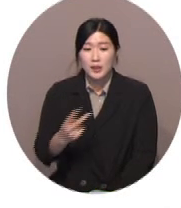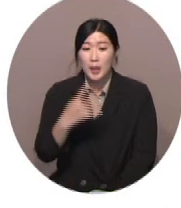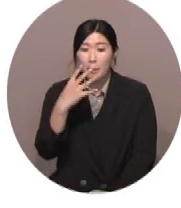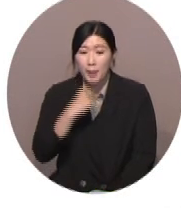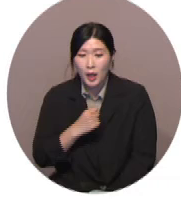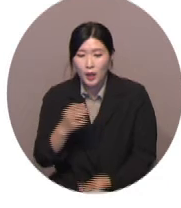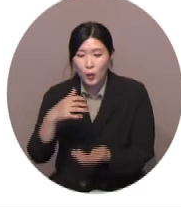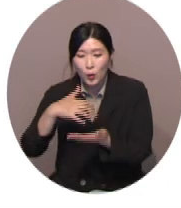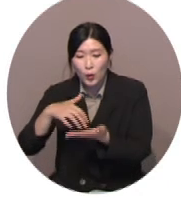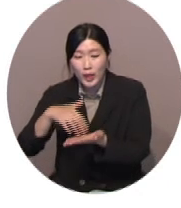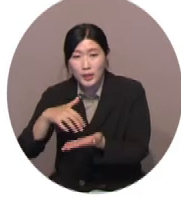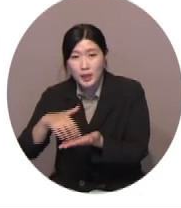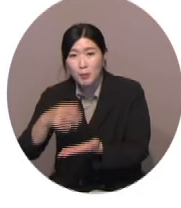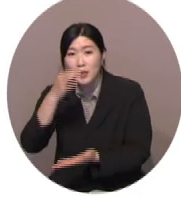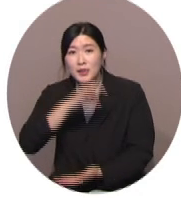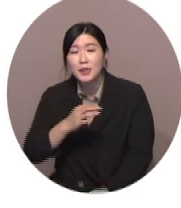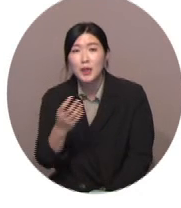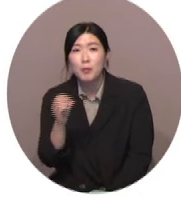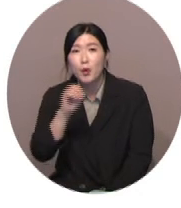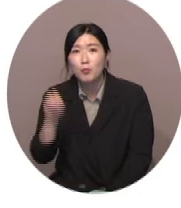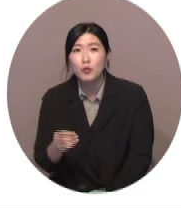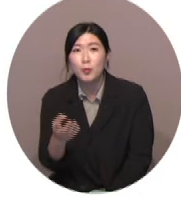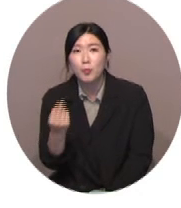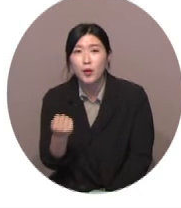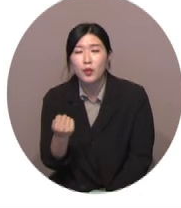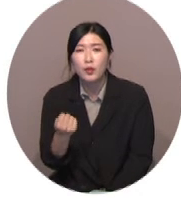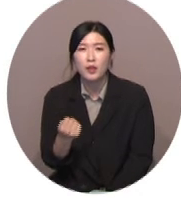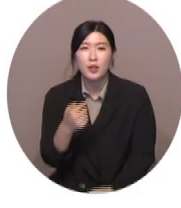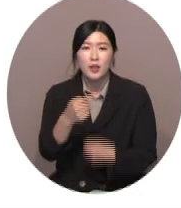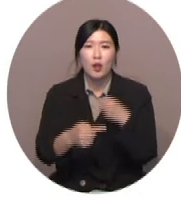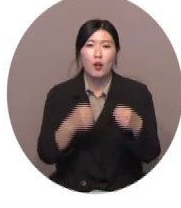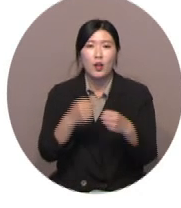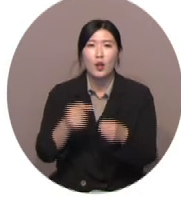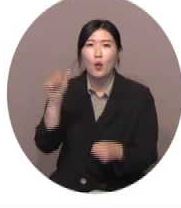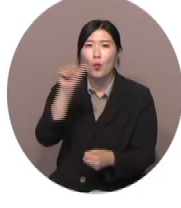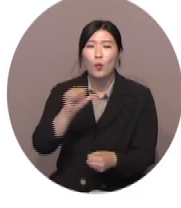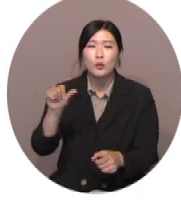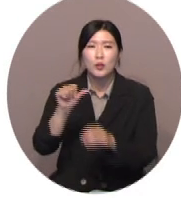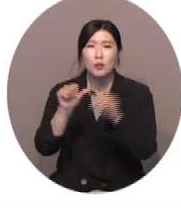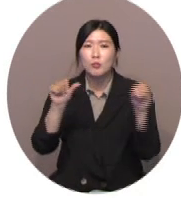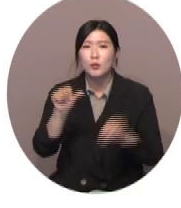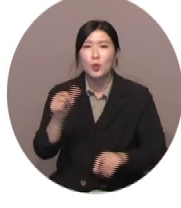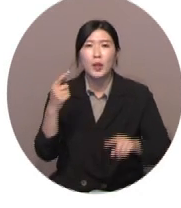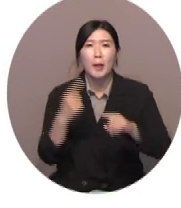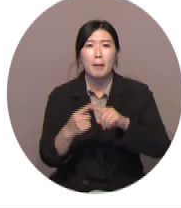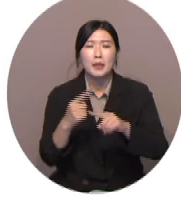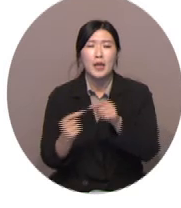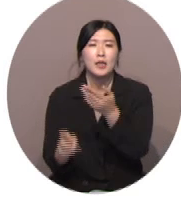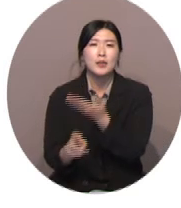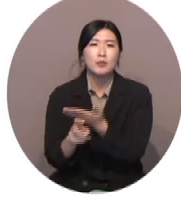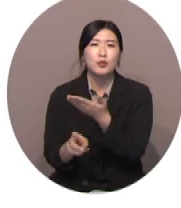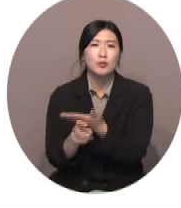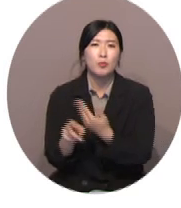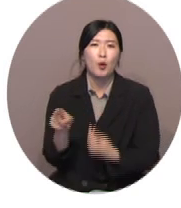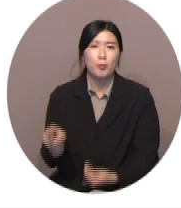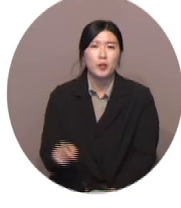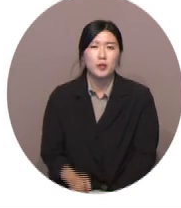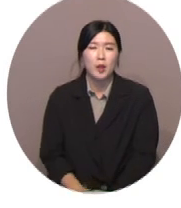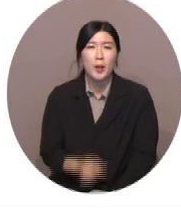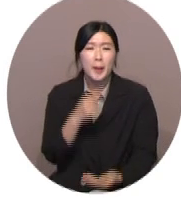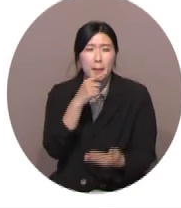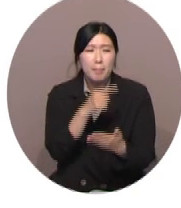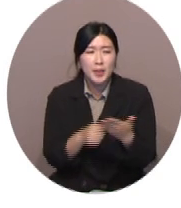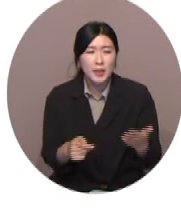이자를 대출금리 로 환산하면 연 이율 5190 8% 에 달하는데 특히 빚을 갚을